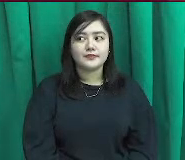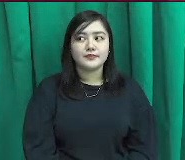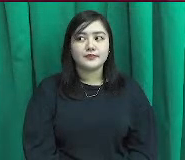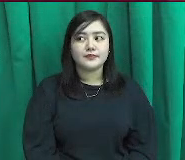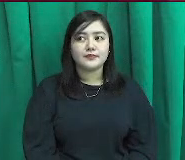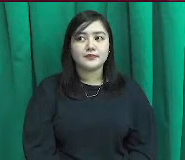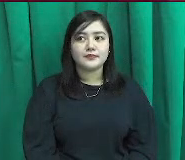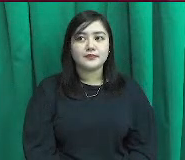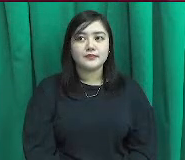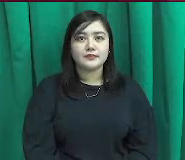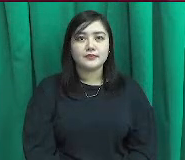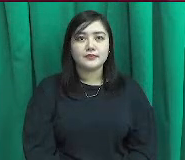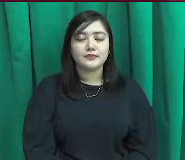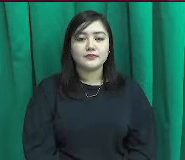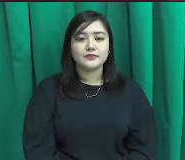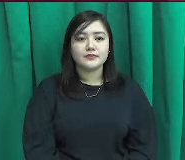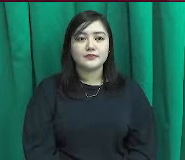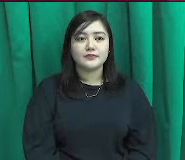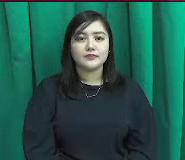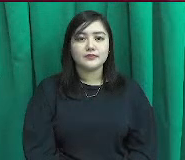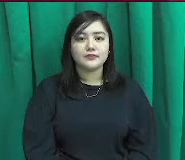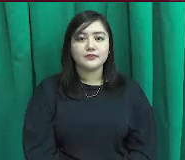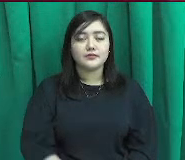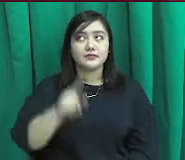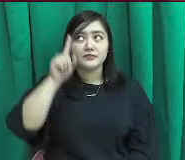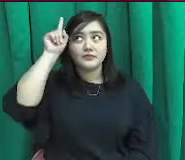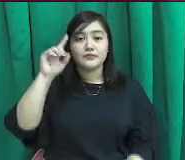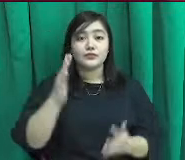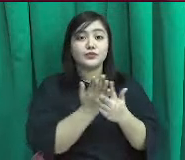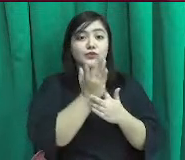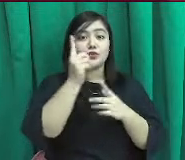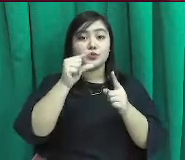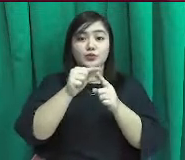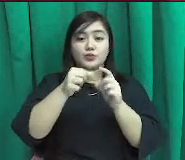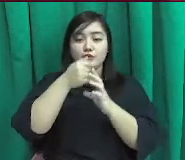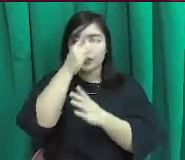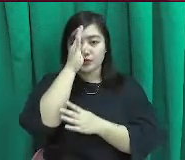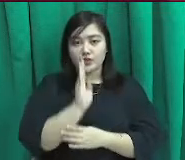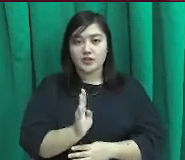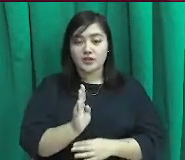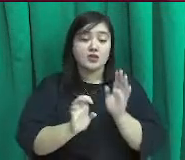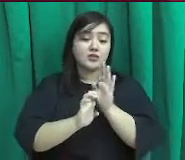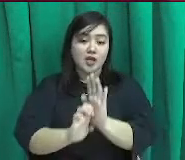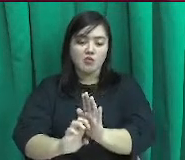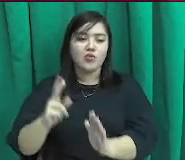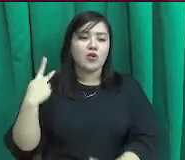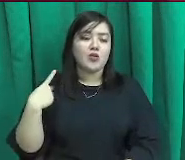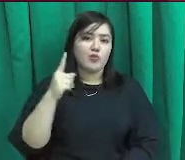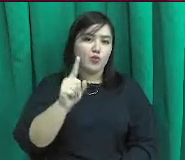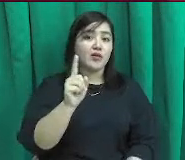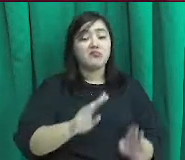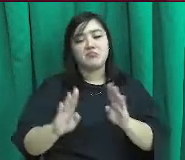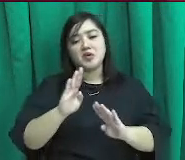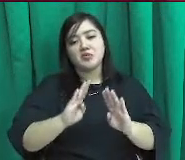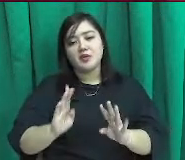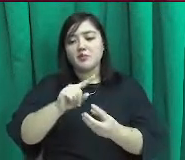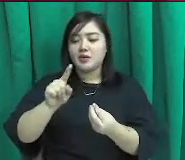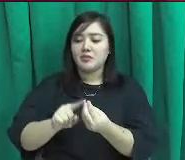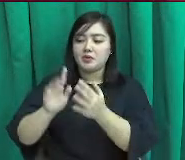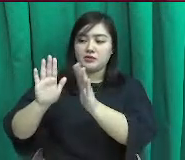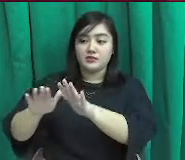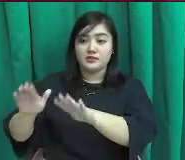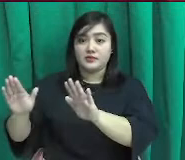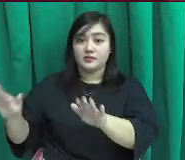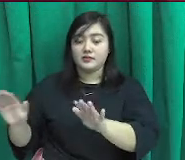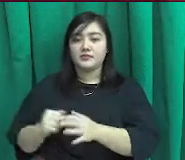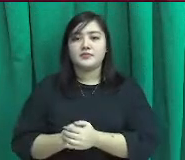kundi ang salita ng Diyos. So specifically, halimbawa, merong isang issue sa particular sa mga anak, yun yung